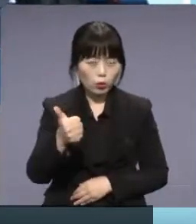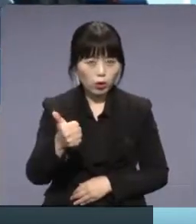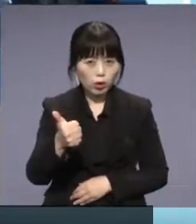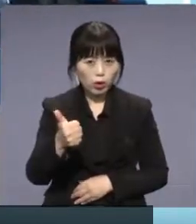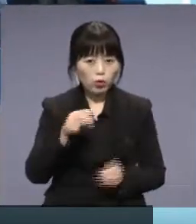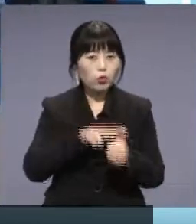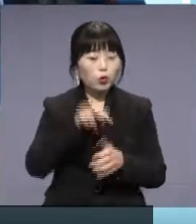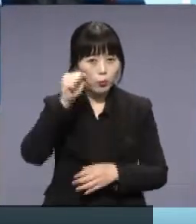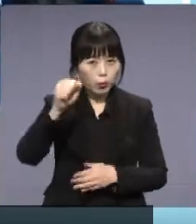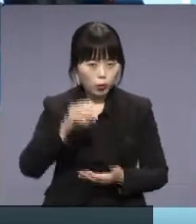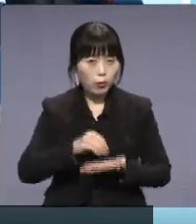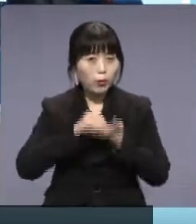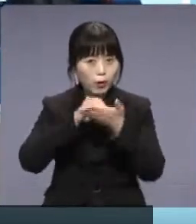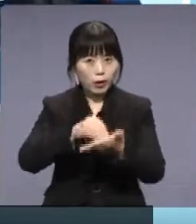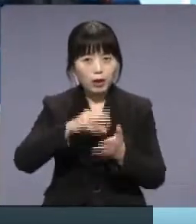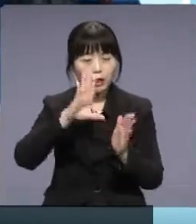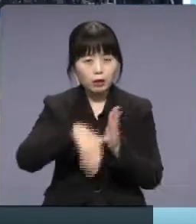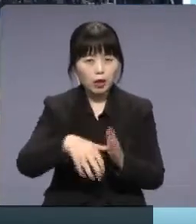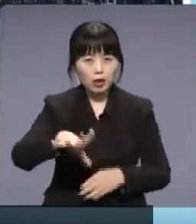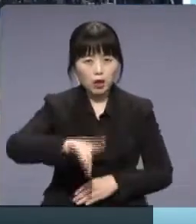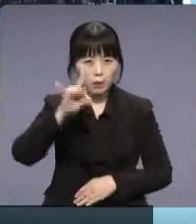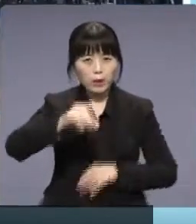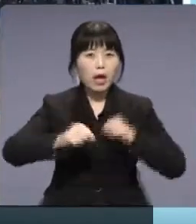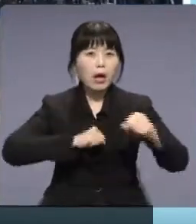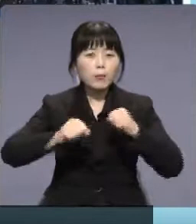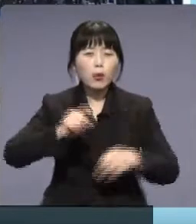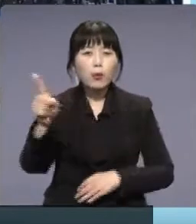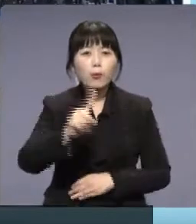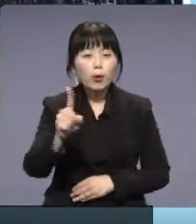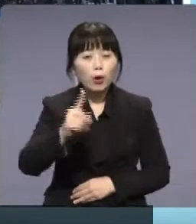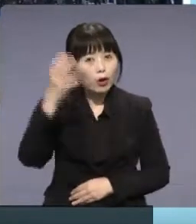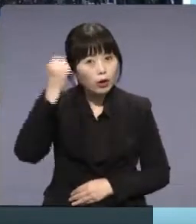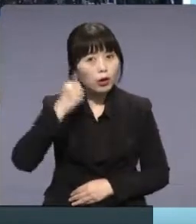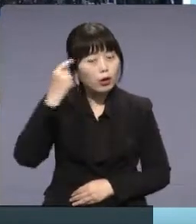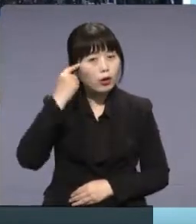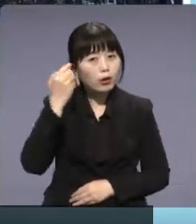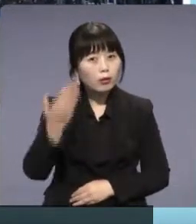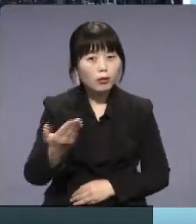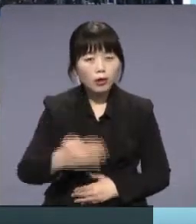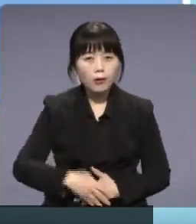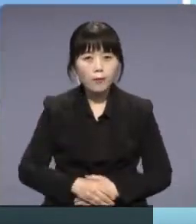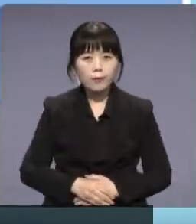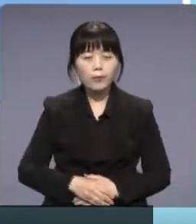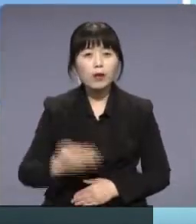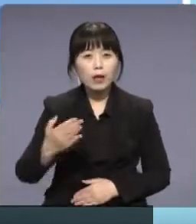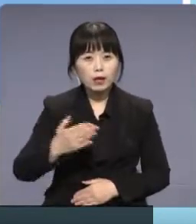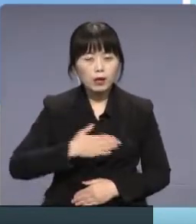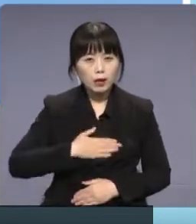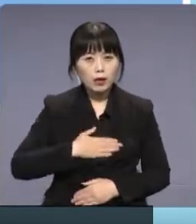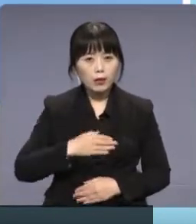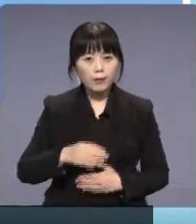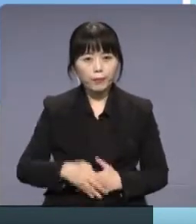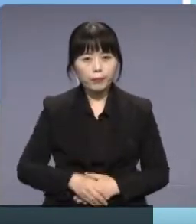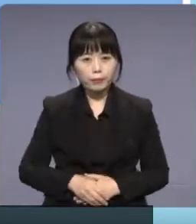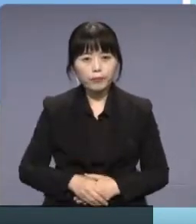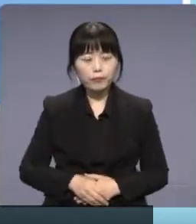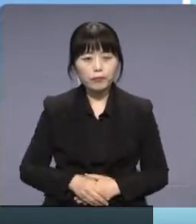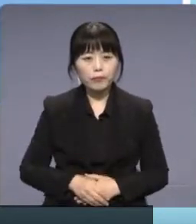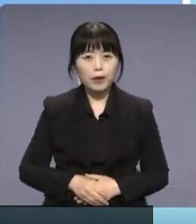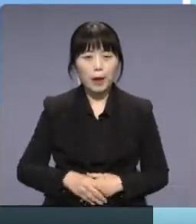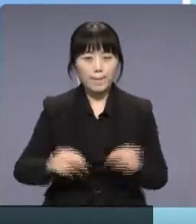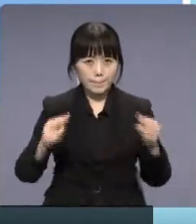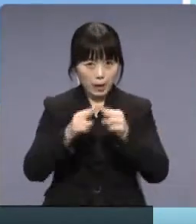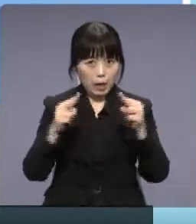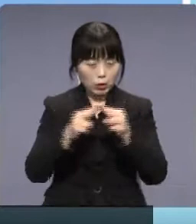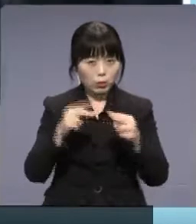대통령 후보로 뛰어들면서 했던 첫 번째 행보들이 뭔지 기억을 하시는지 모르겠는데 제일 처음 간 곳이 이제 서울대 반도체